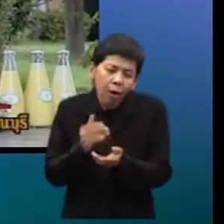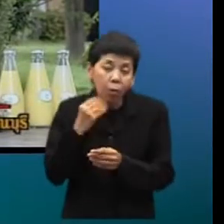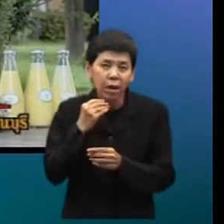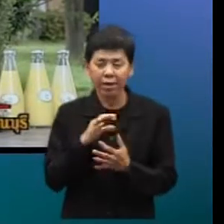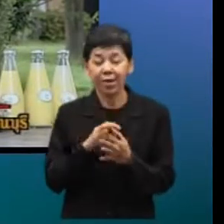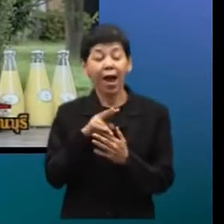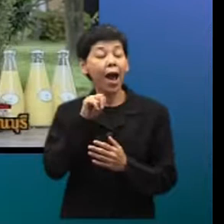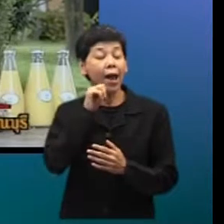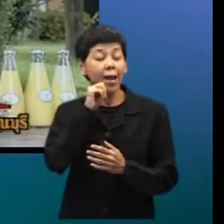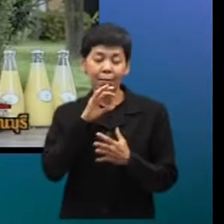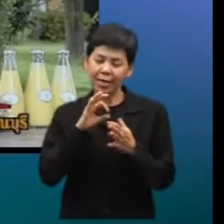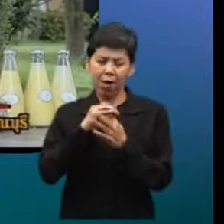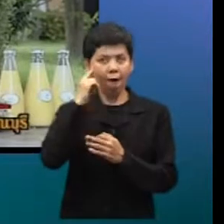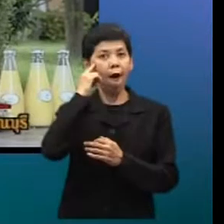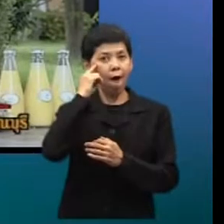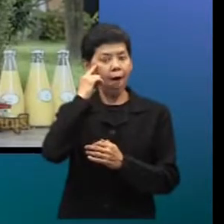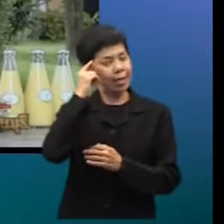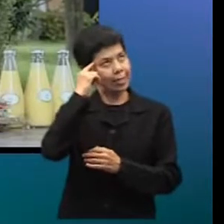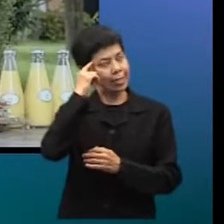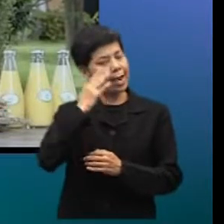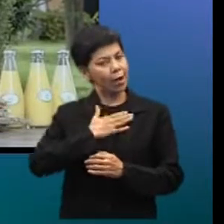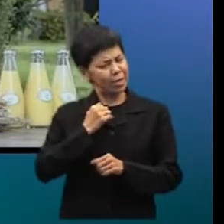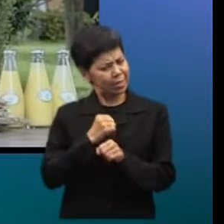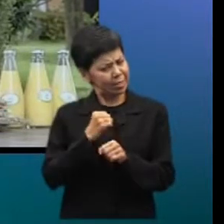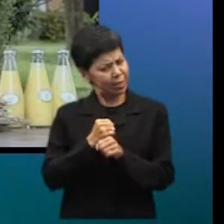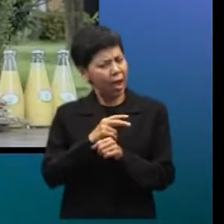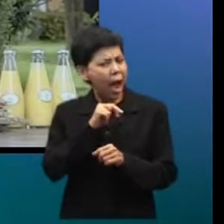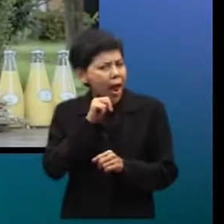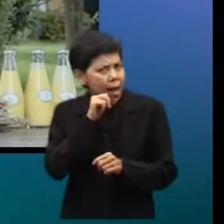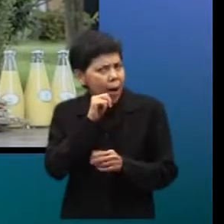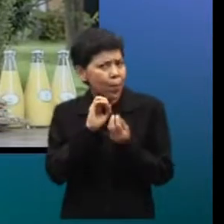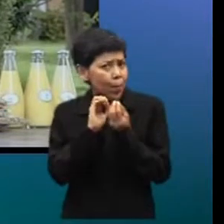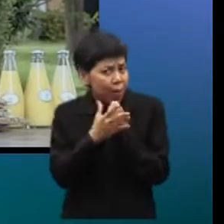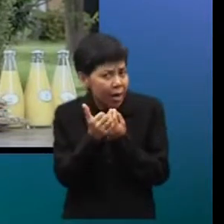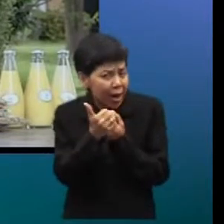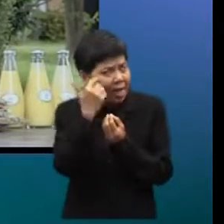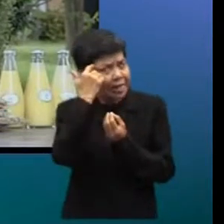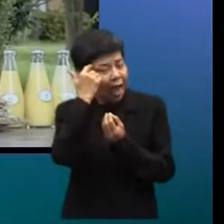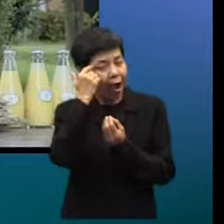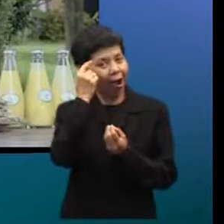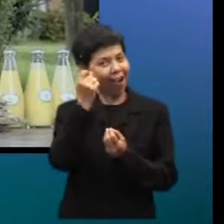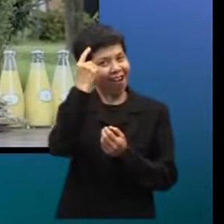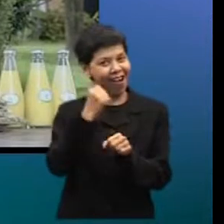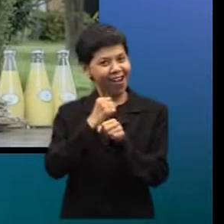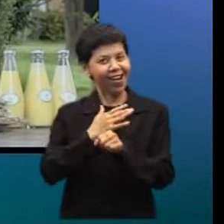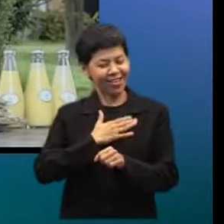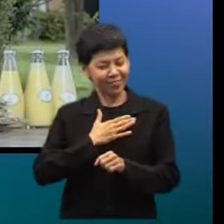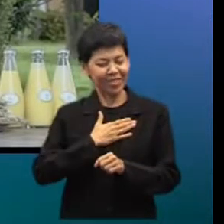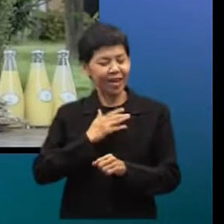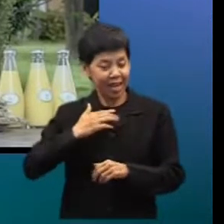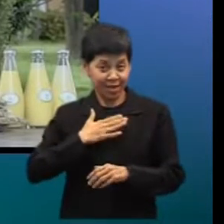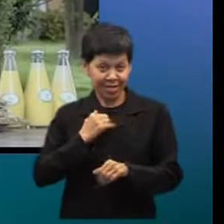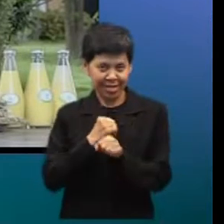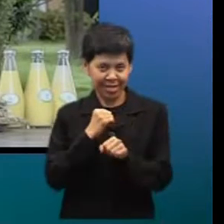เป็นน้ำปานะก็คิดอยู่เหมือนกันว่าสักวันหนึ่งเราอยากจะทำน้ำผลไม้ที่เป็นแต่เราก็เกิดไอเดียขึ้นมามีอยู่วันนึง